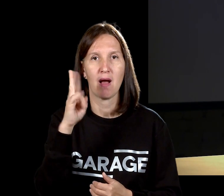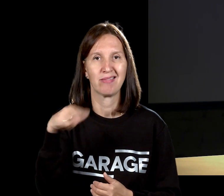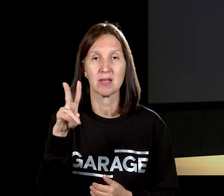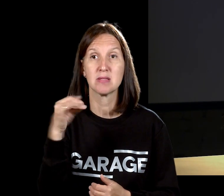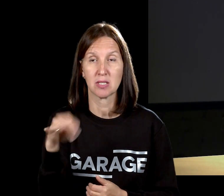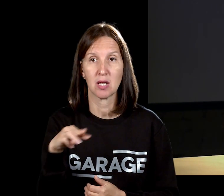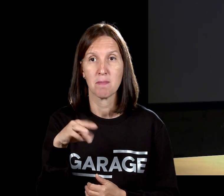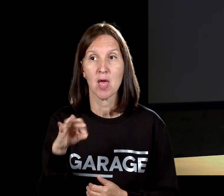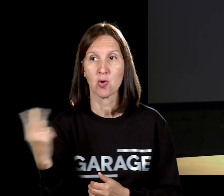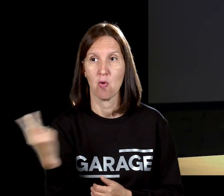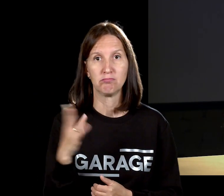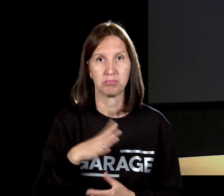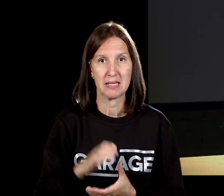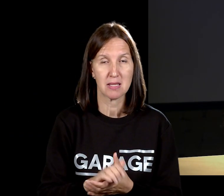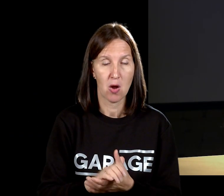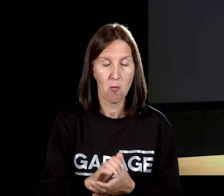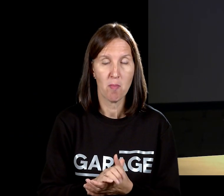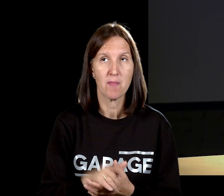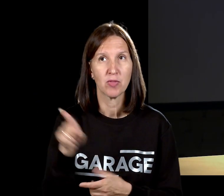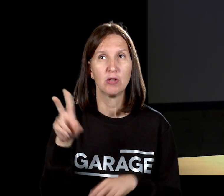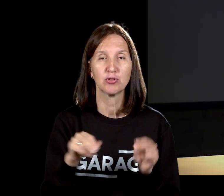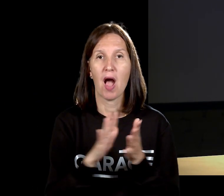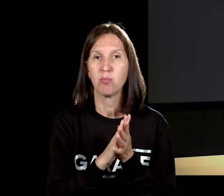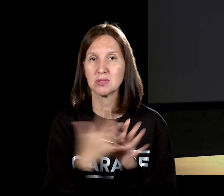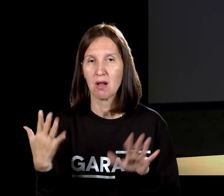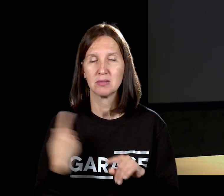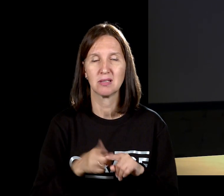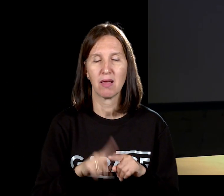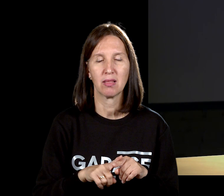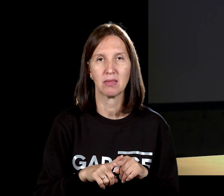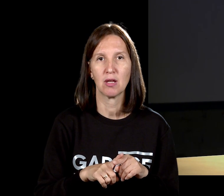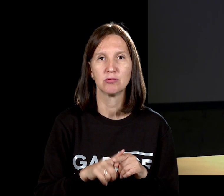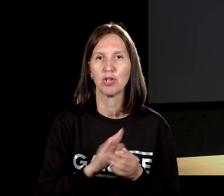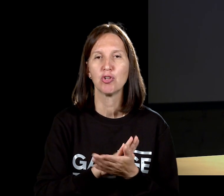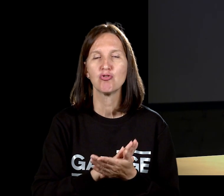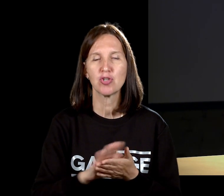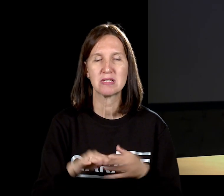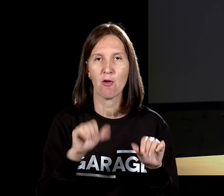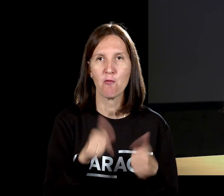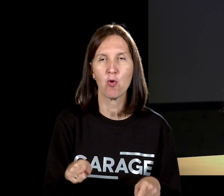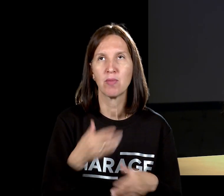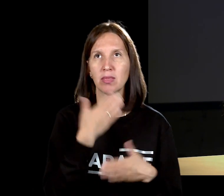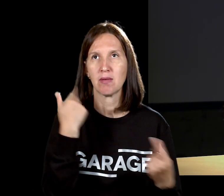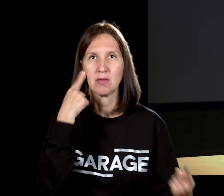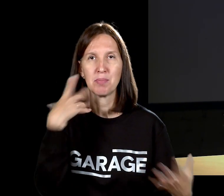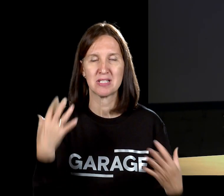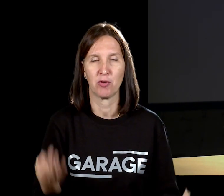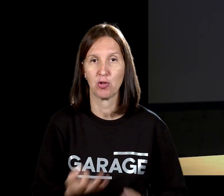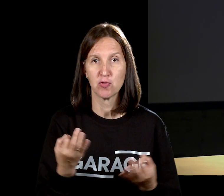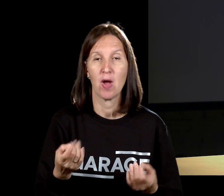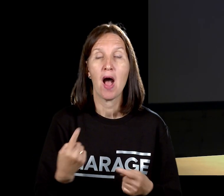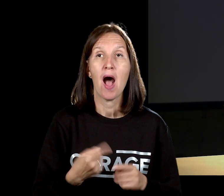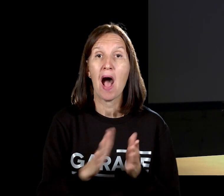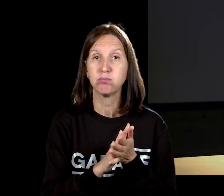тоже был знаком, что абстракция – это не мир чистых форм, это не мир, который ничего не представляет, это наоборот, это просто